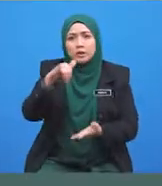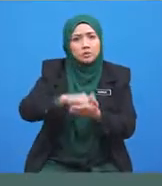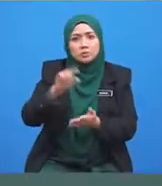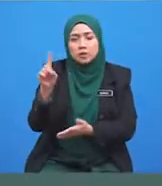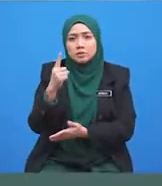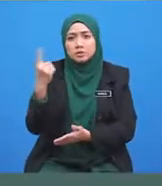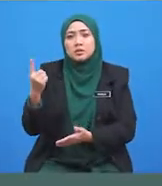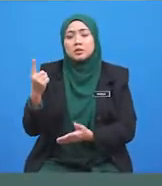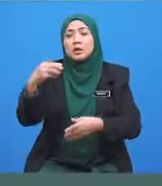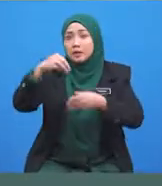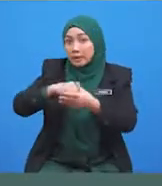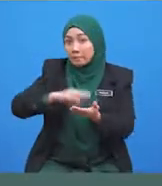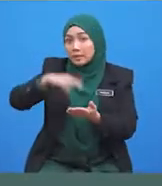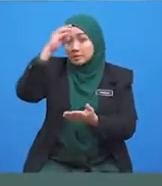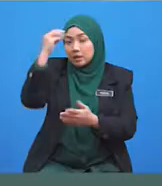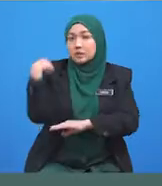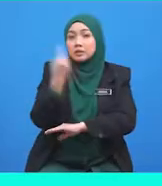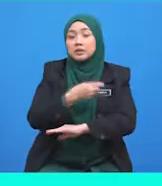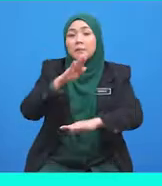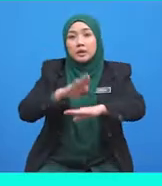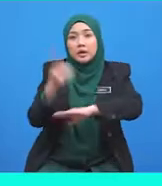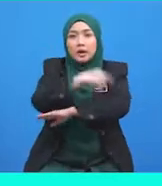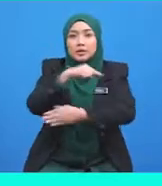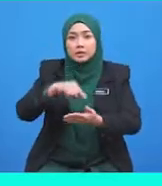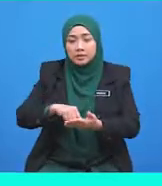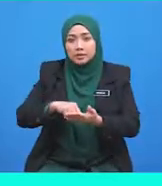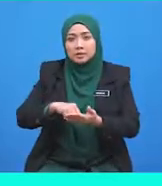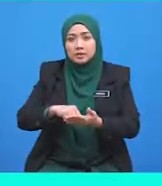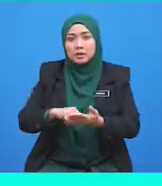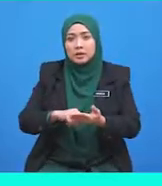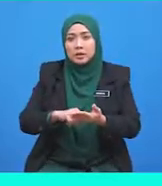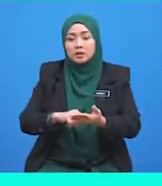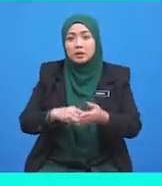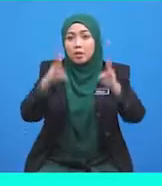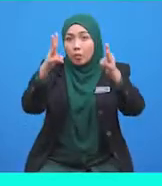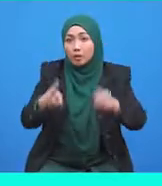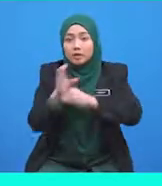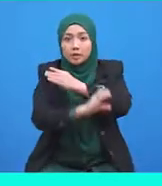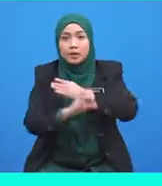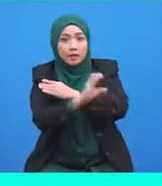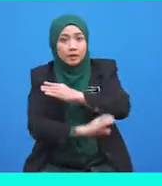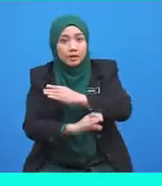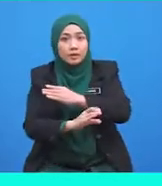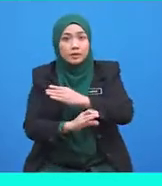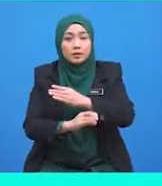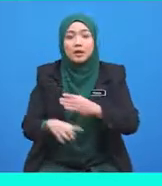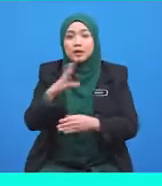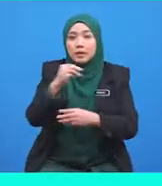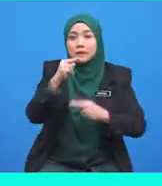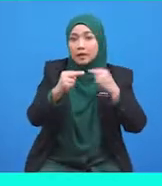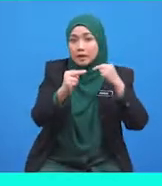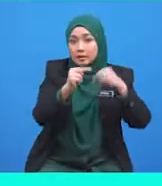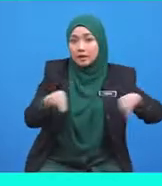dalam pembelajaran kita kali ini terdapat elemen kewarganegaraan dan nilai siwik yang perlu dicapai,